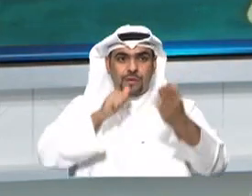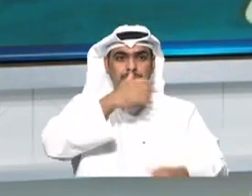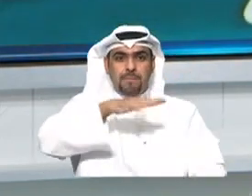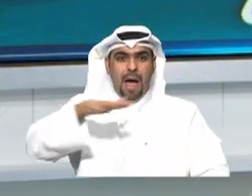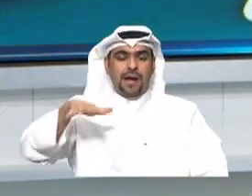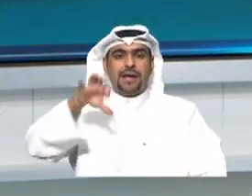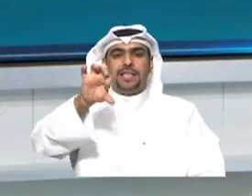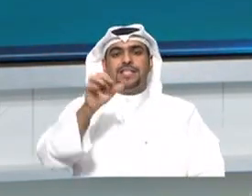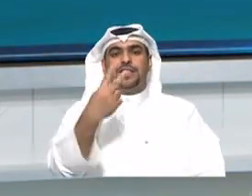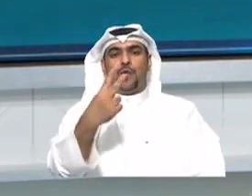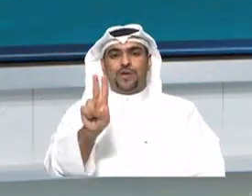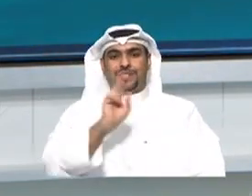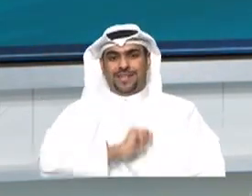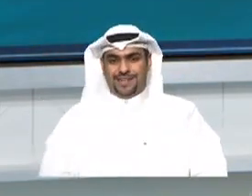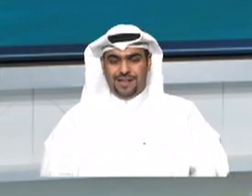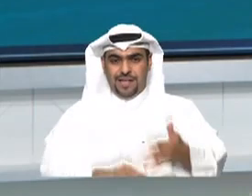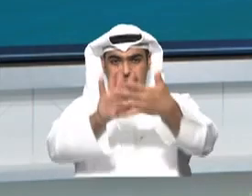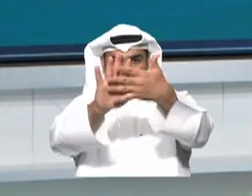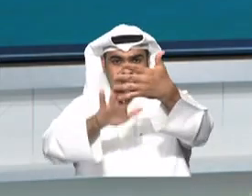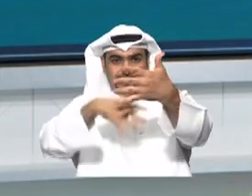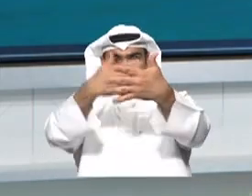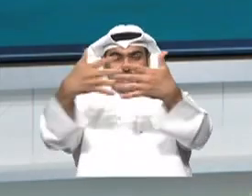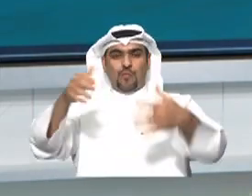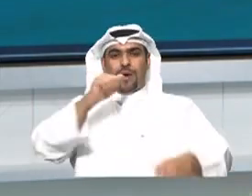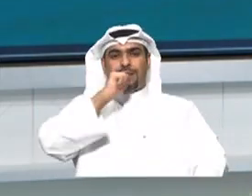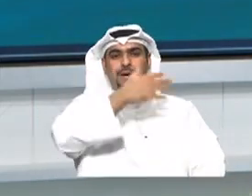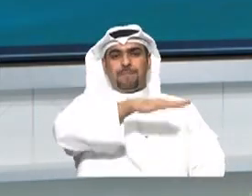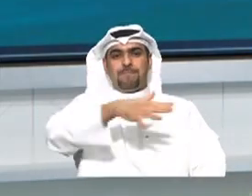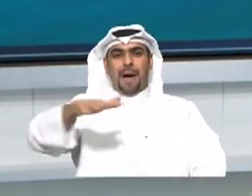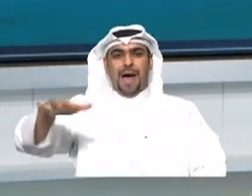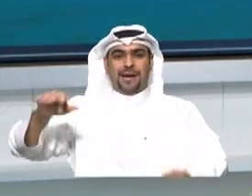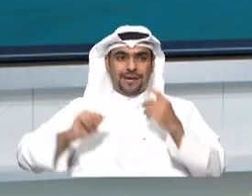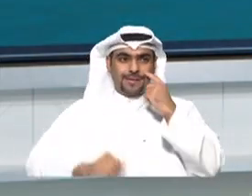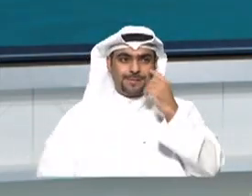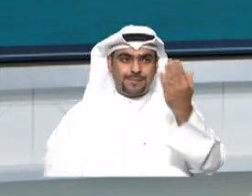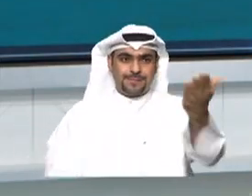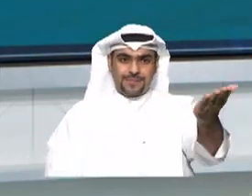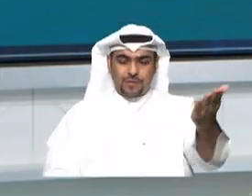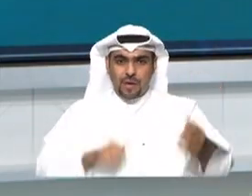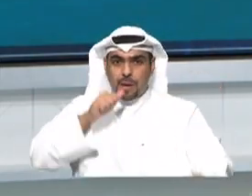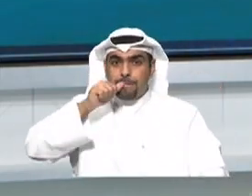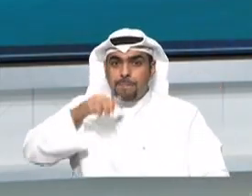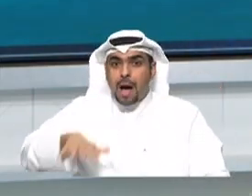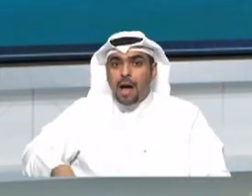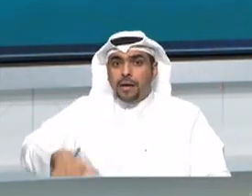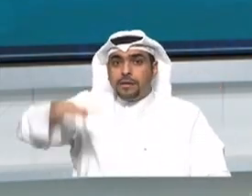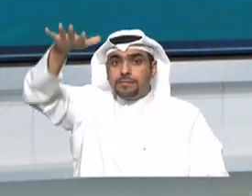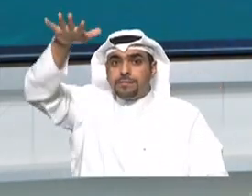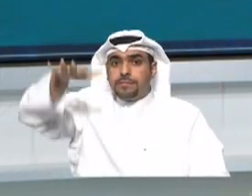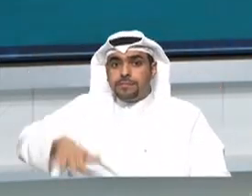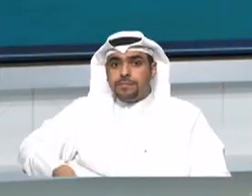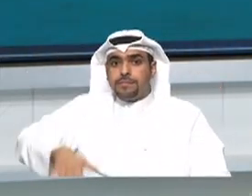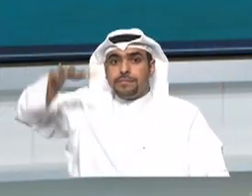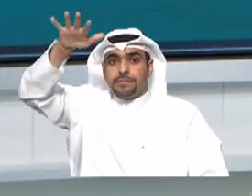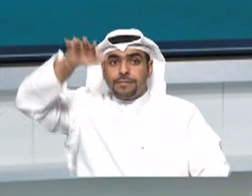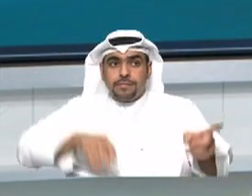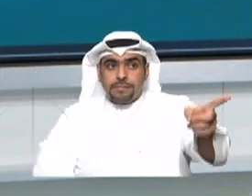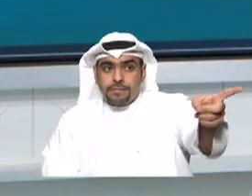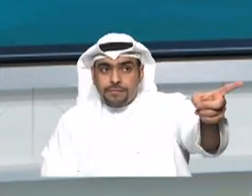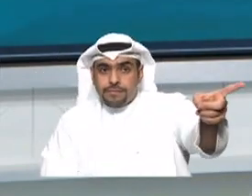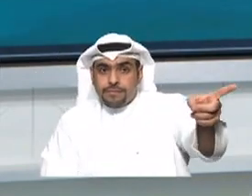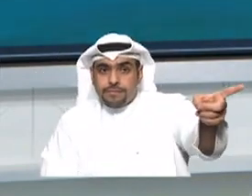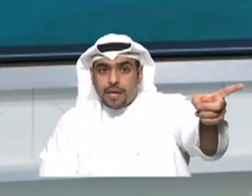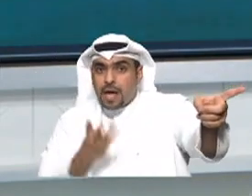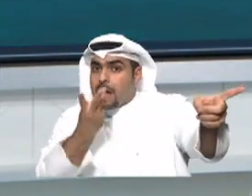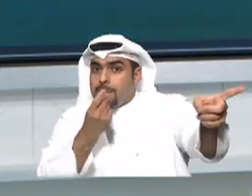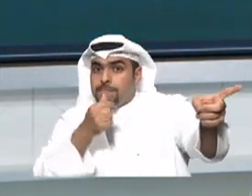درجة مئوية. الأجواء البحرية إن شاء الله خلال 24 ساعة القادمة حالة البحر خفيف إلى معتدل، الموج يعلو أحيانا وارتفاع الموج من